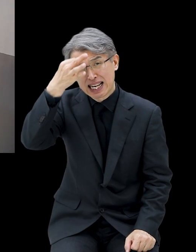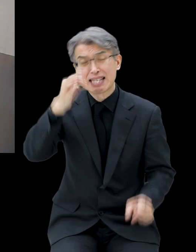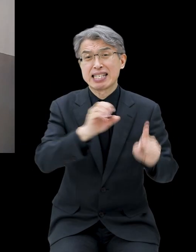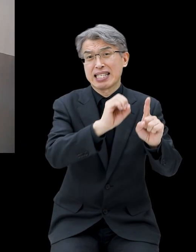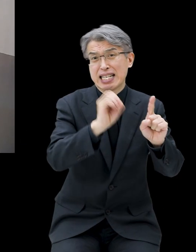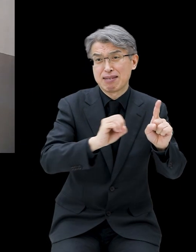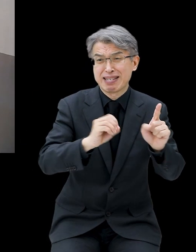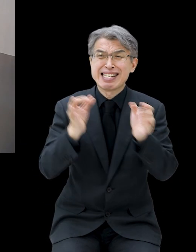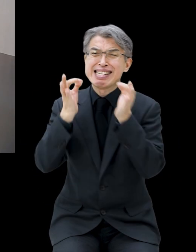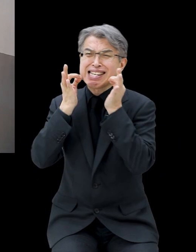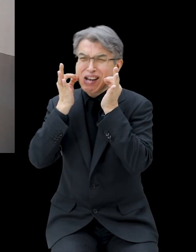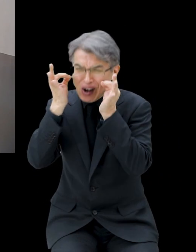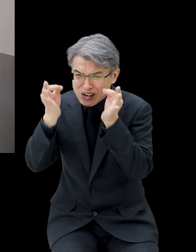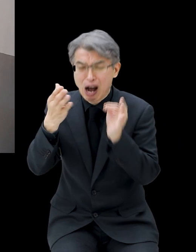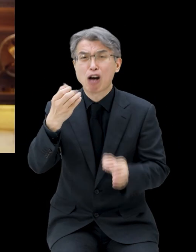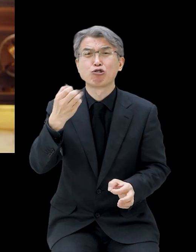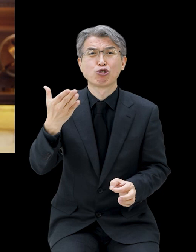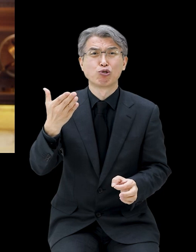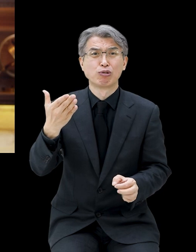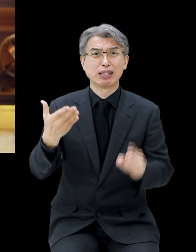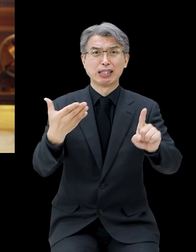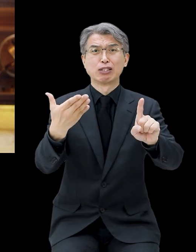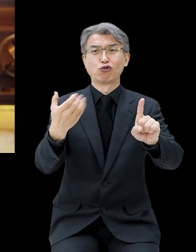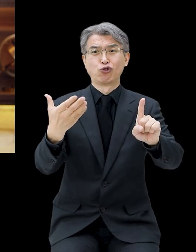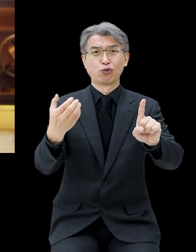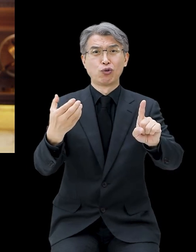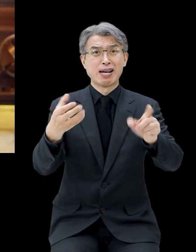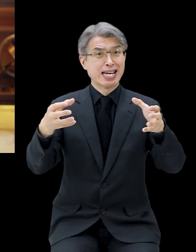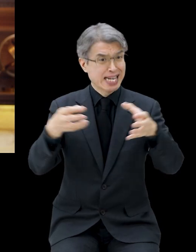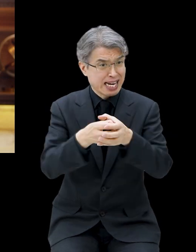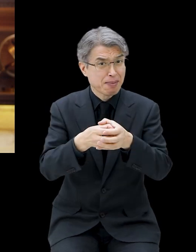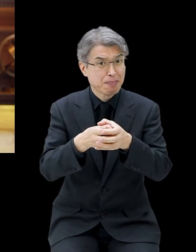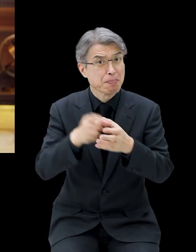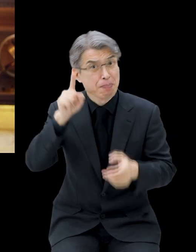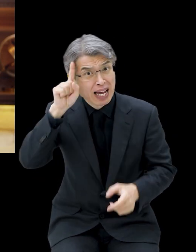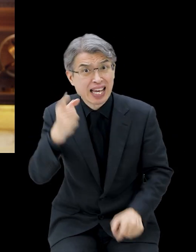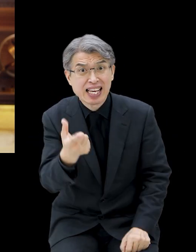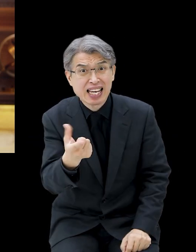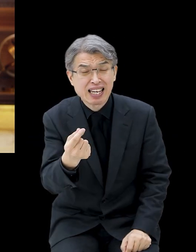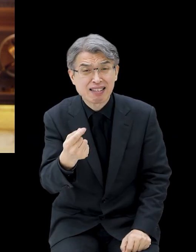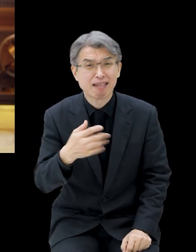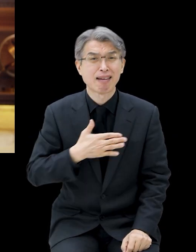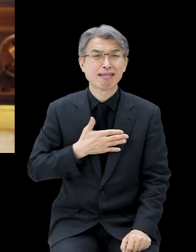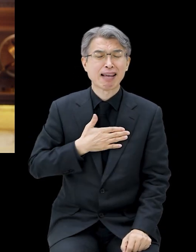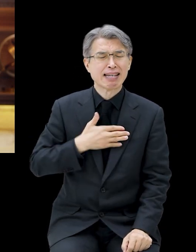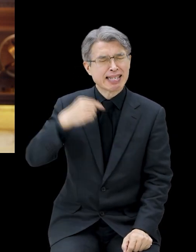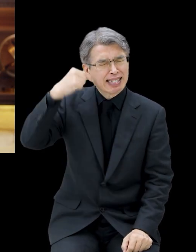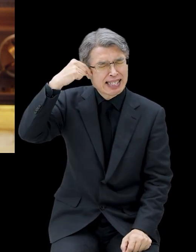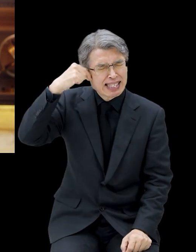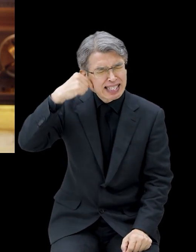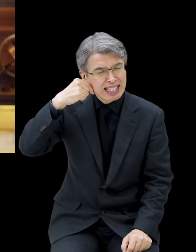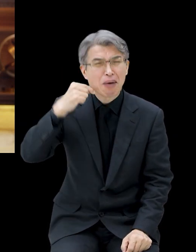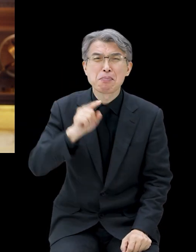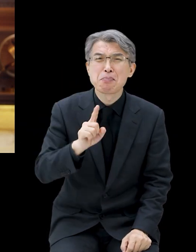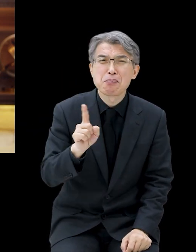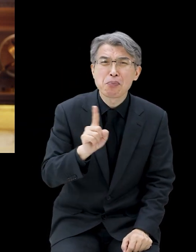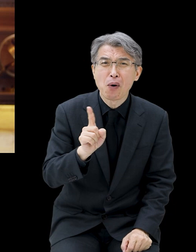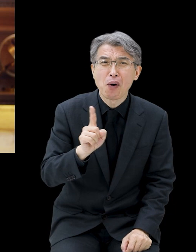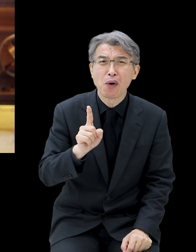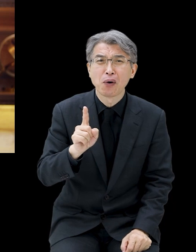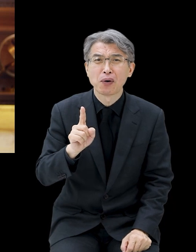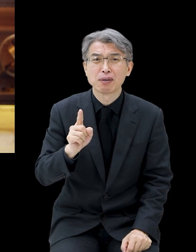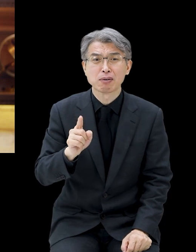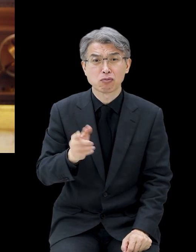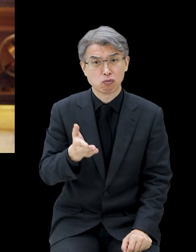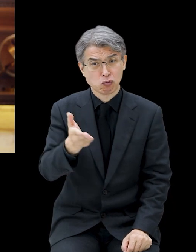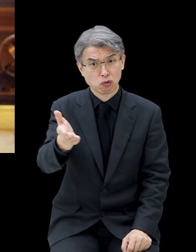노력이 99%라고 하는데, 제가 살면서 느꼈던 가장 그 마음에 닿았던 말이 그 말입니다.